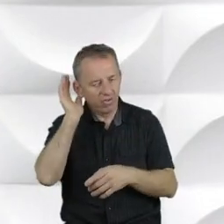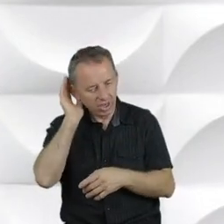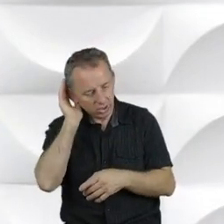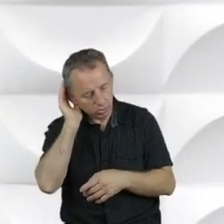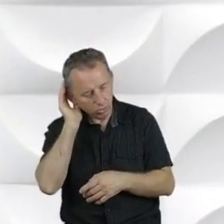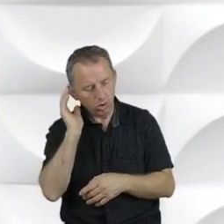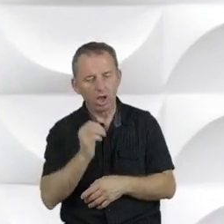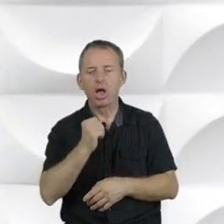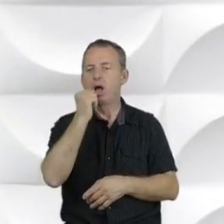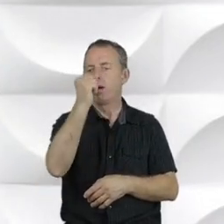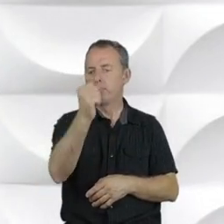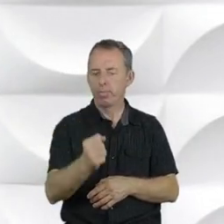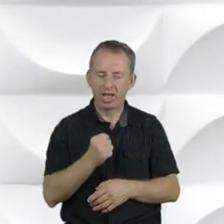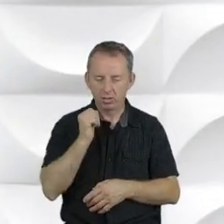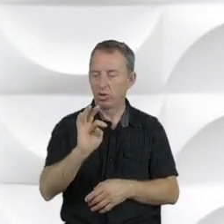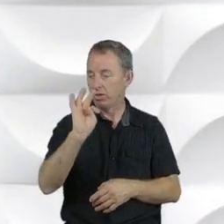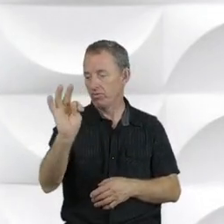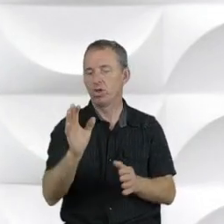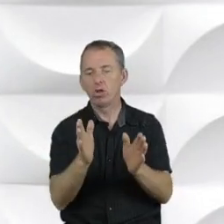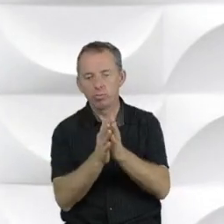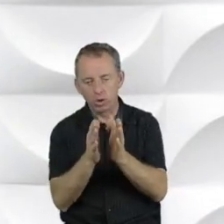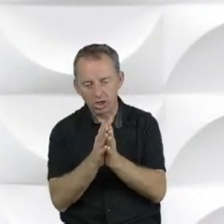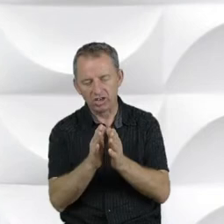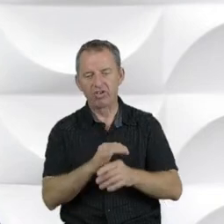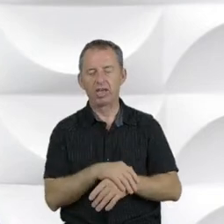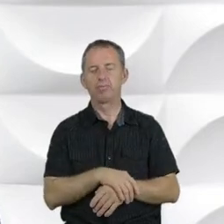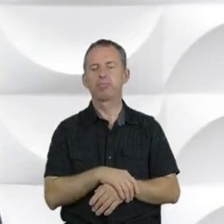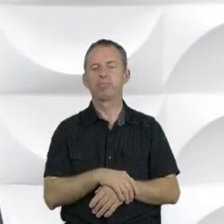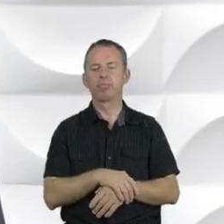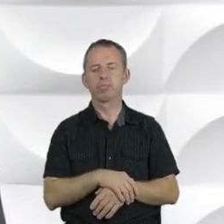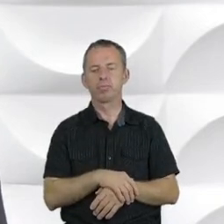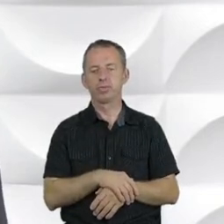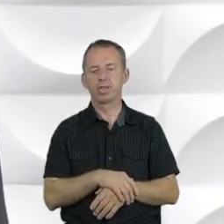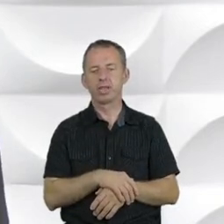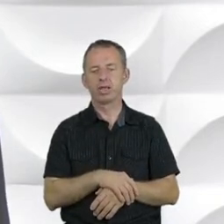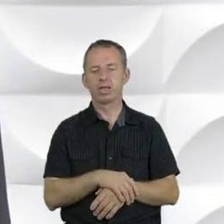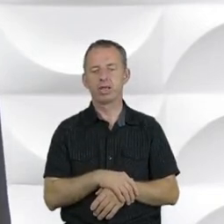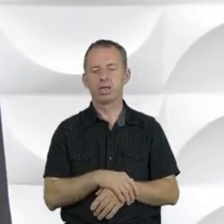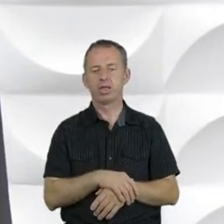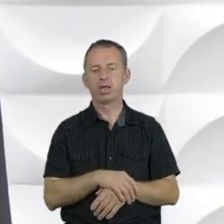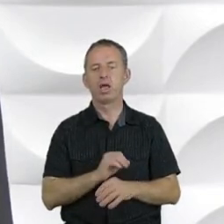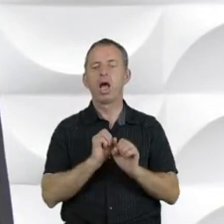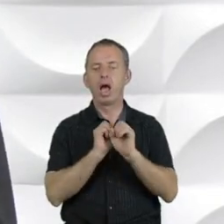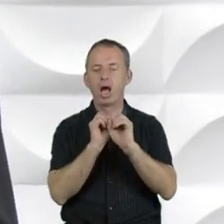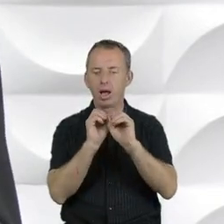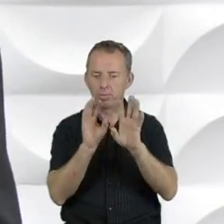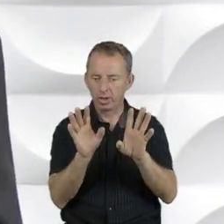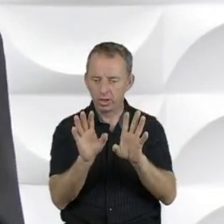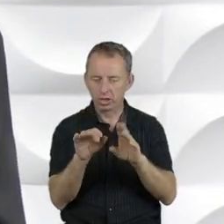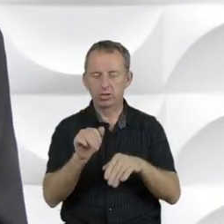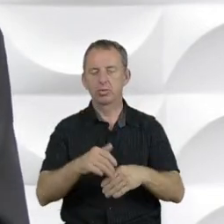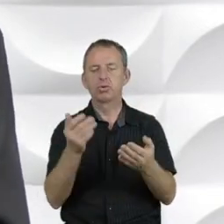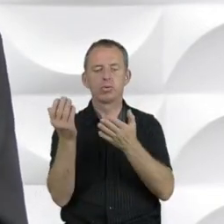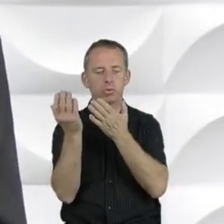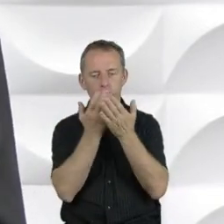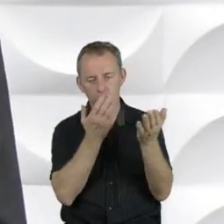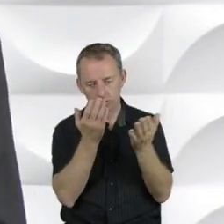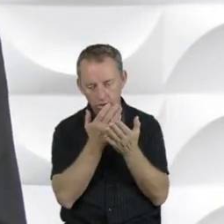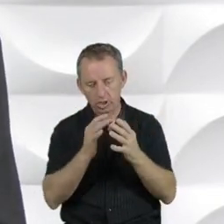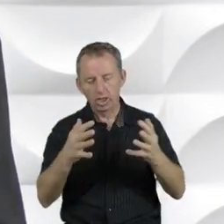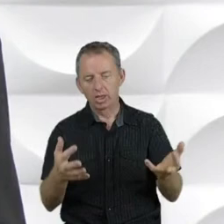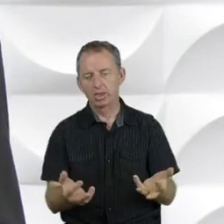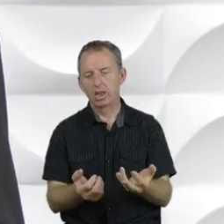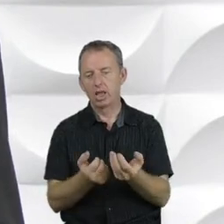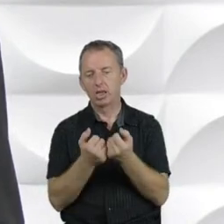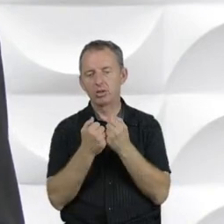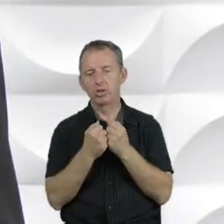Pawle, twoją modlitwę. Apokalipsę możemy czytać i znajdywać